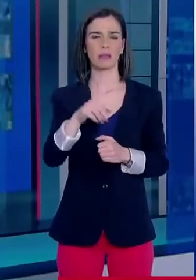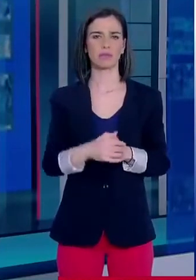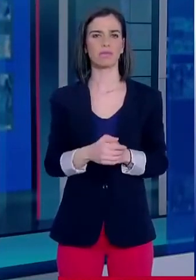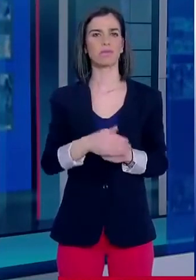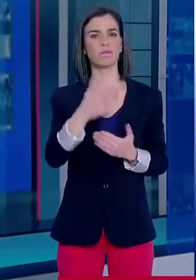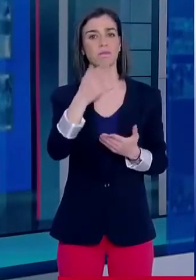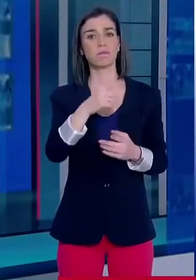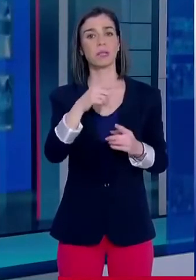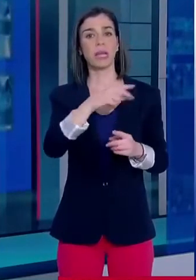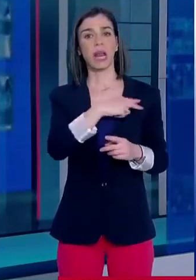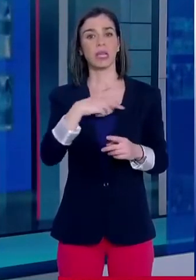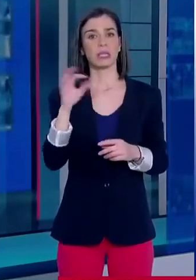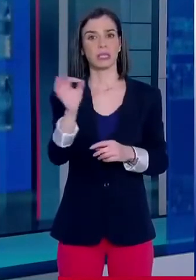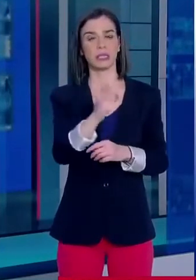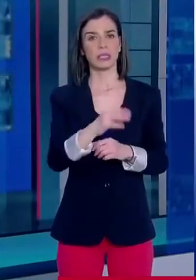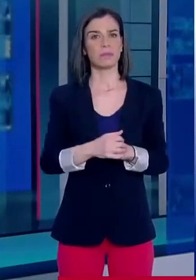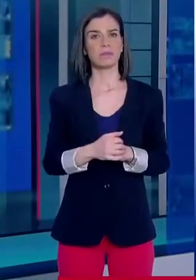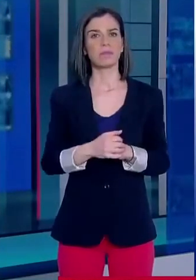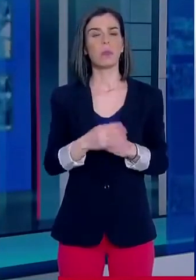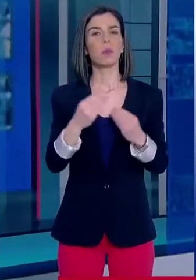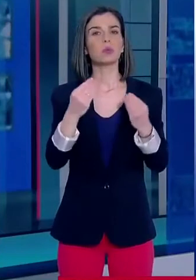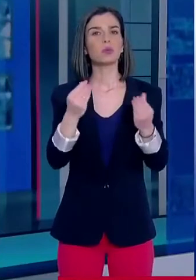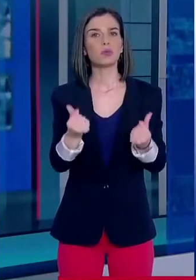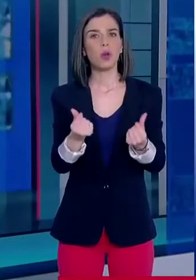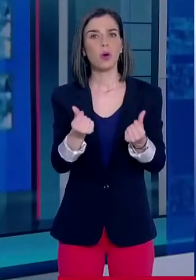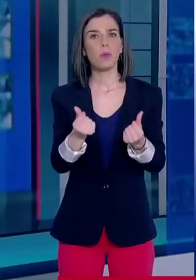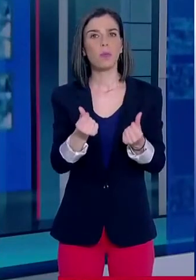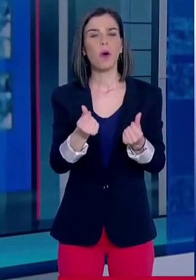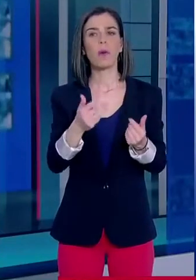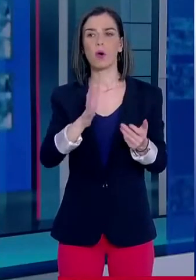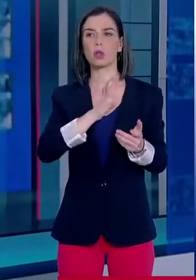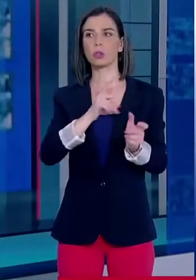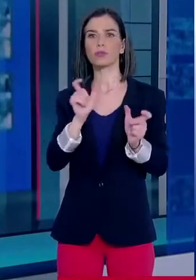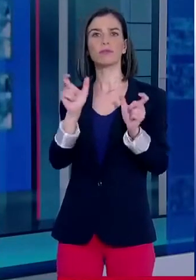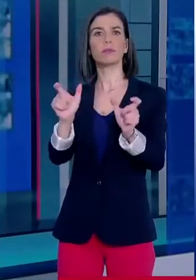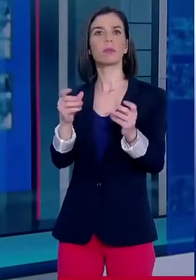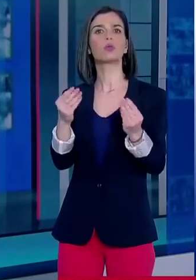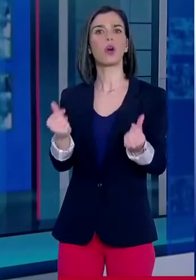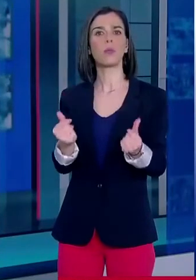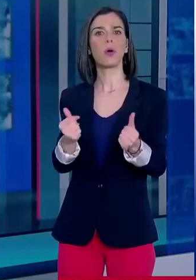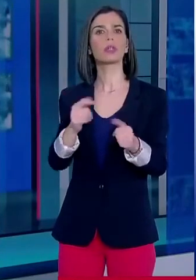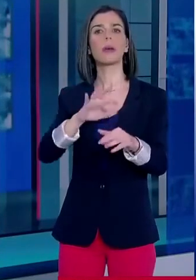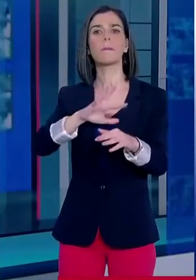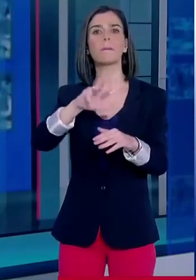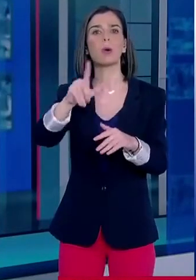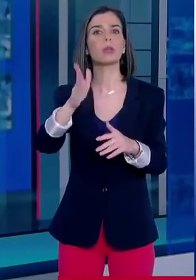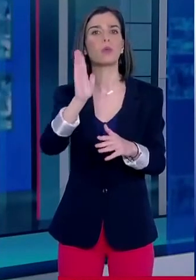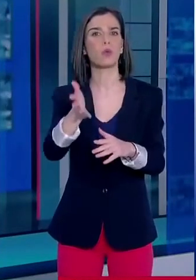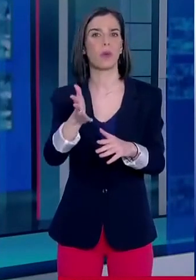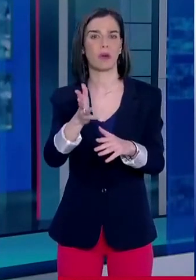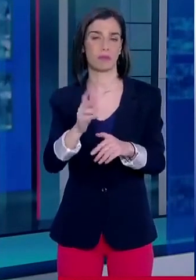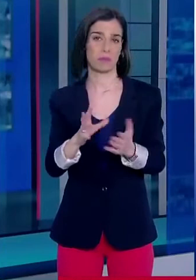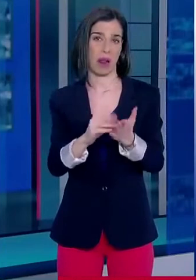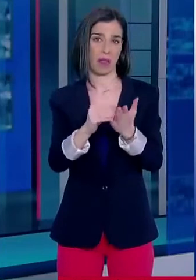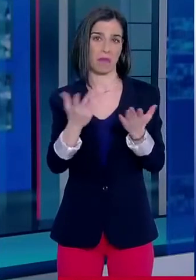Τσιόδρα, ποιο θα ήταν για εσάς ιδανικά το πλάνο χτισήματος σταδιακής ανοσίας στο γενικό πληθυσμό και σε πόσο χρόνο μπορεί να χτιστεί αυτή?